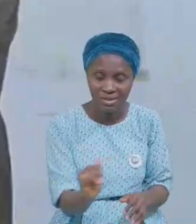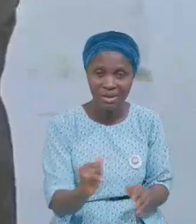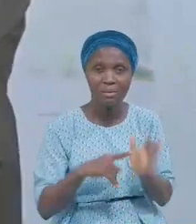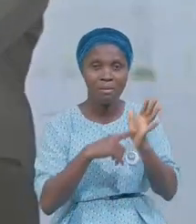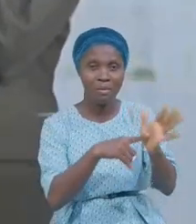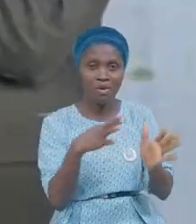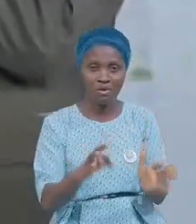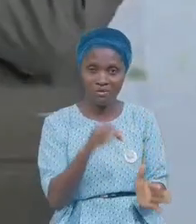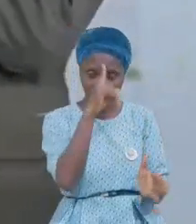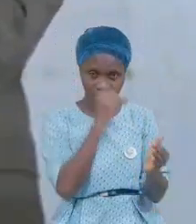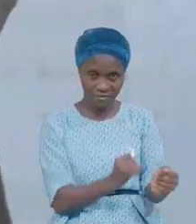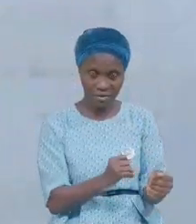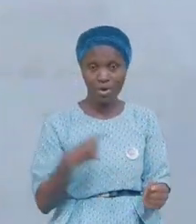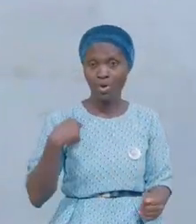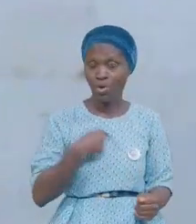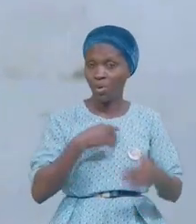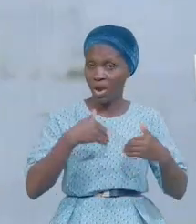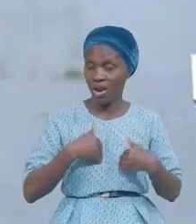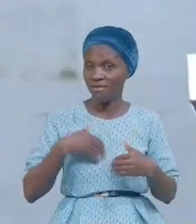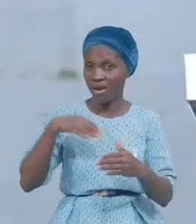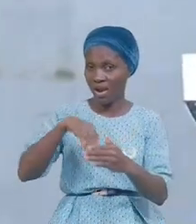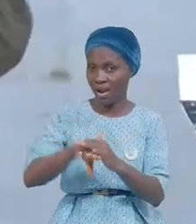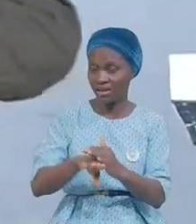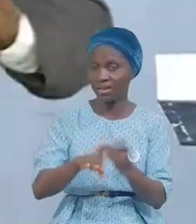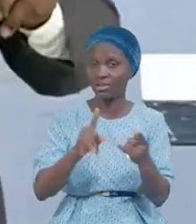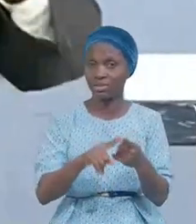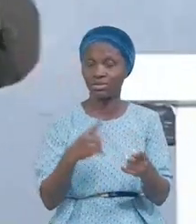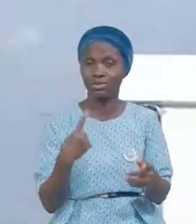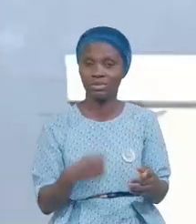foi. Nous avons accès